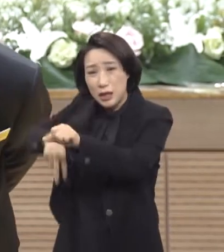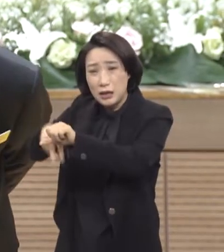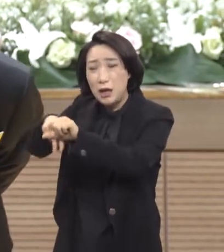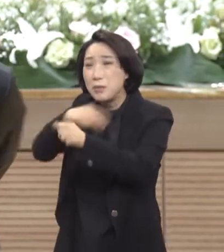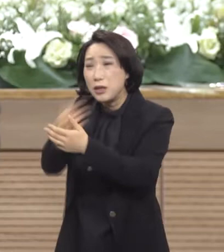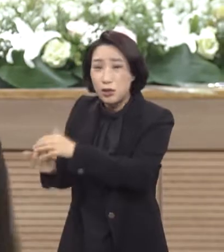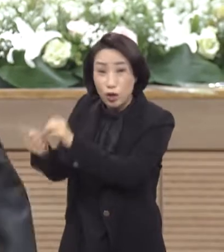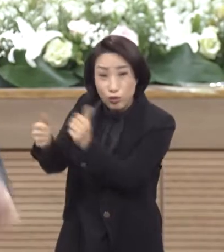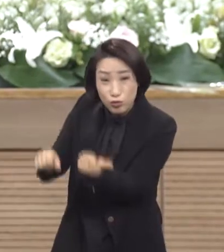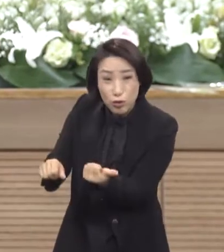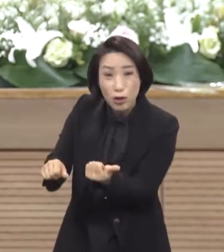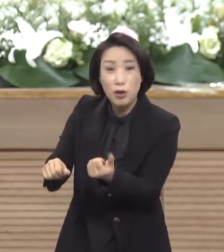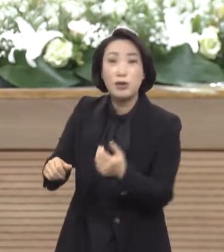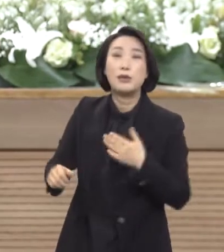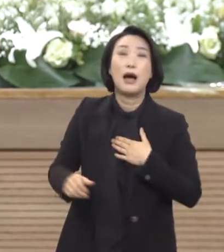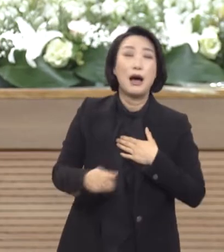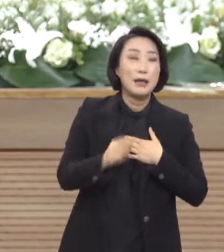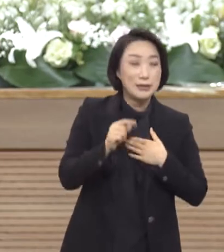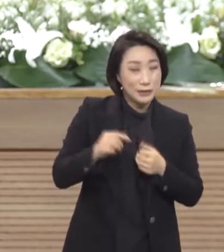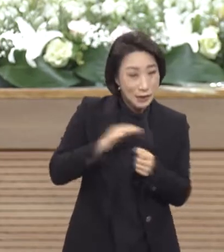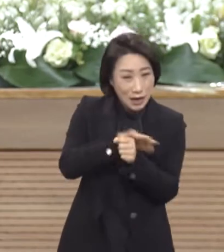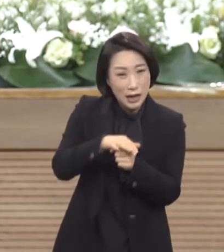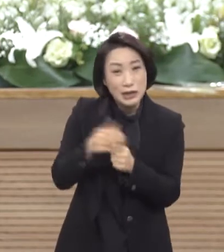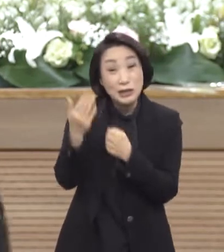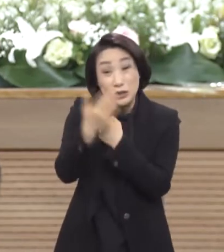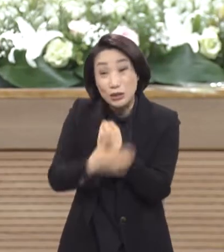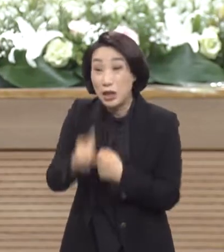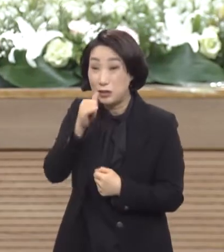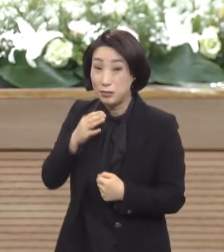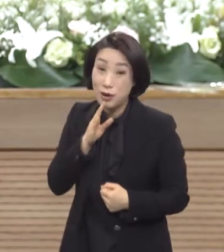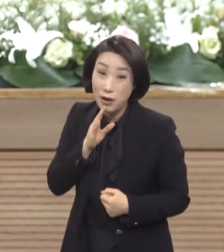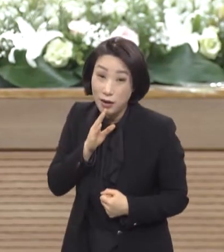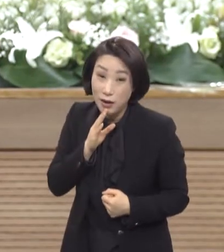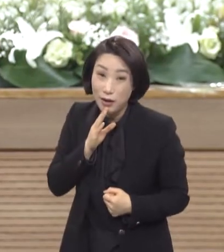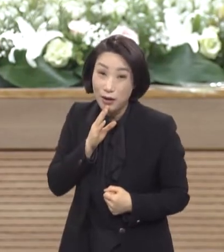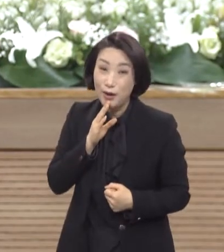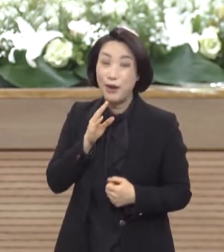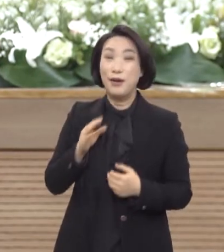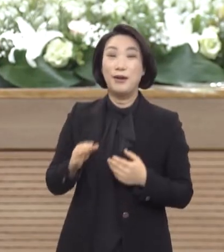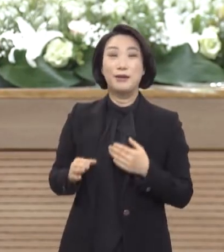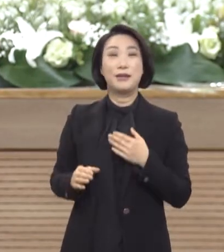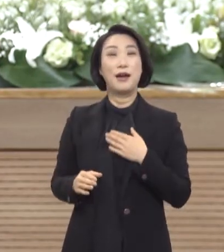피 흘려 죽어서 나를 사랑하신 이 은혜 앞에